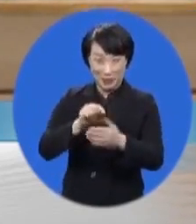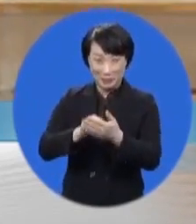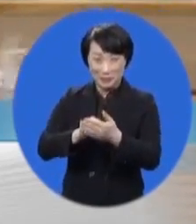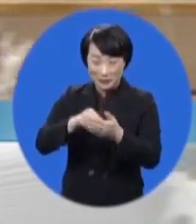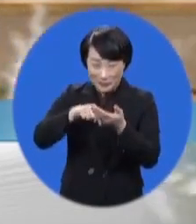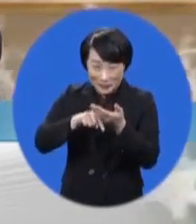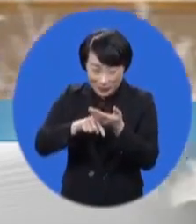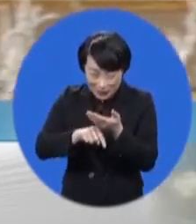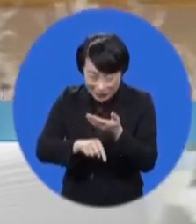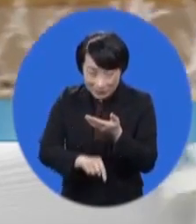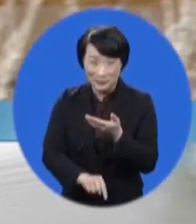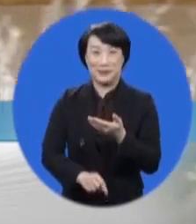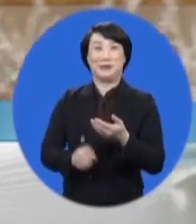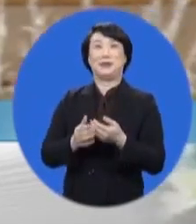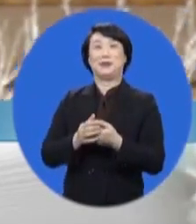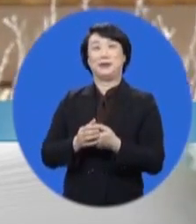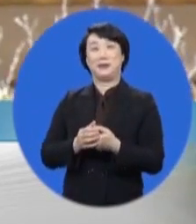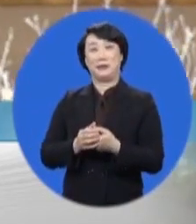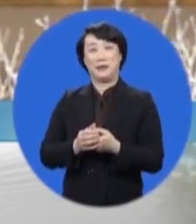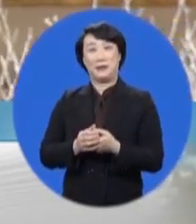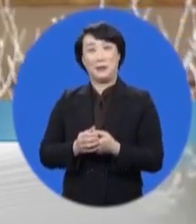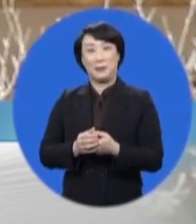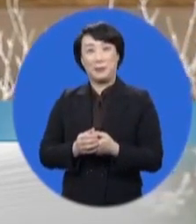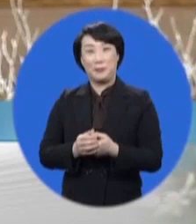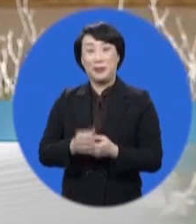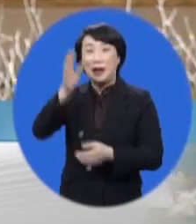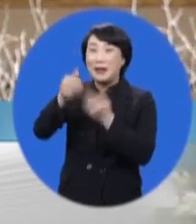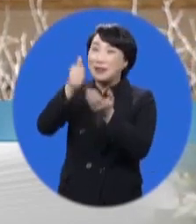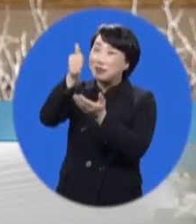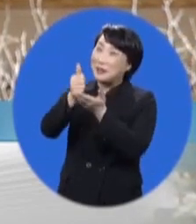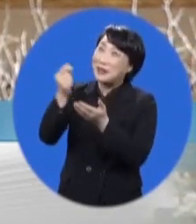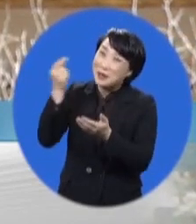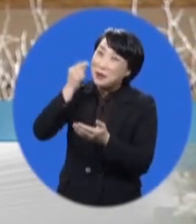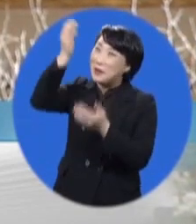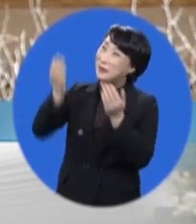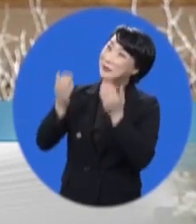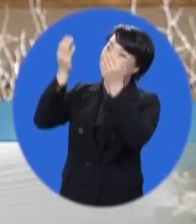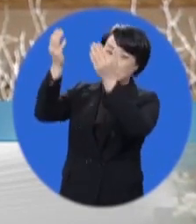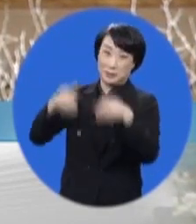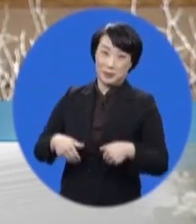마음속 깊은 곳에서 하나님께 영광을 돌리고